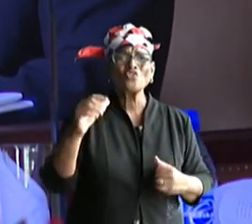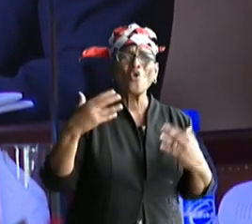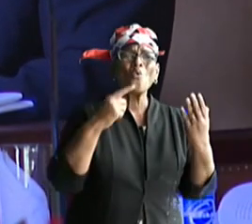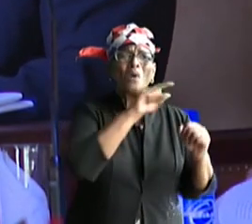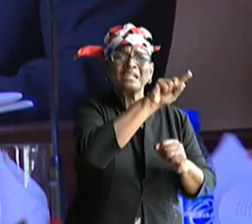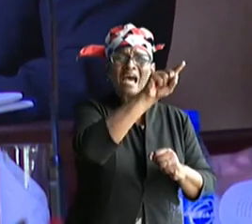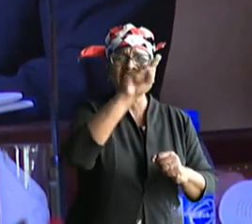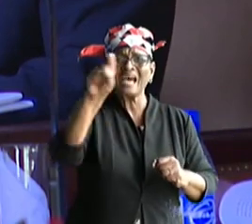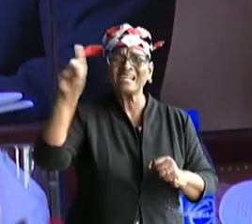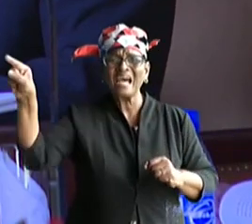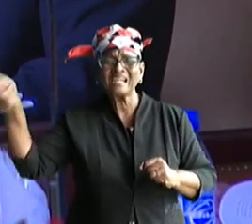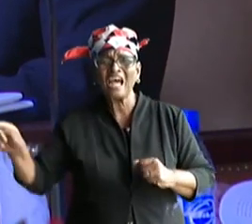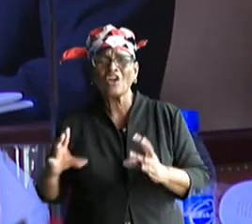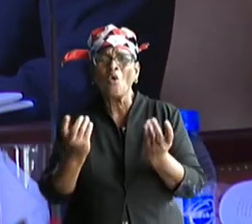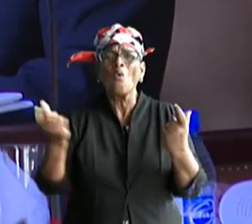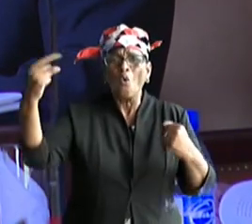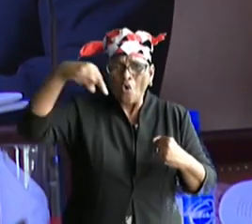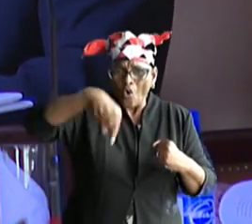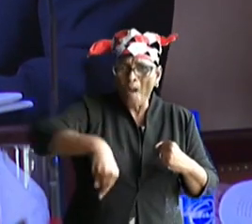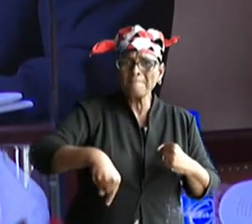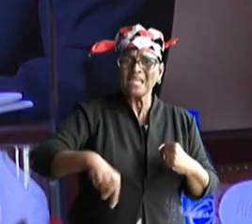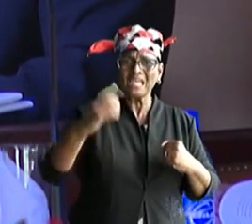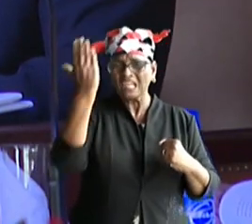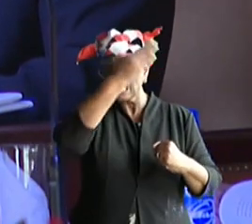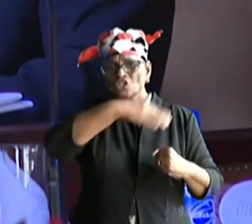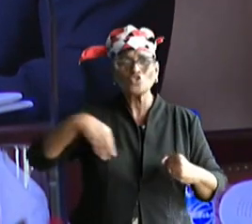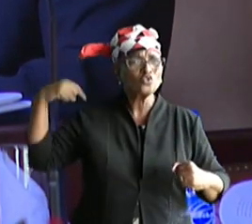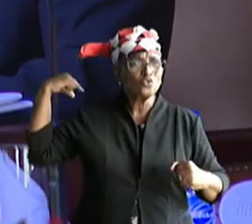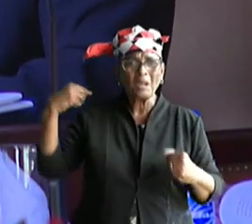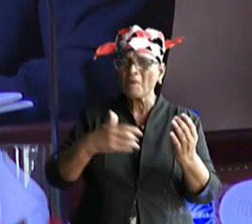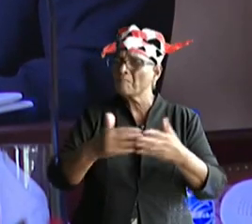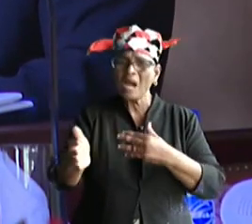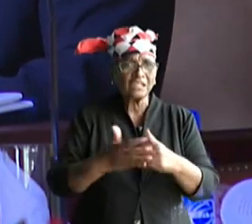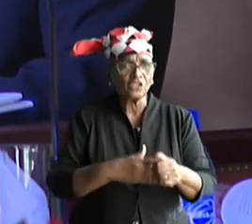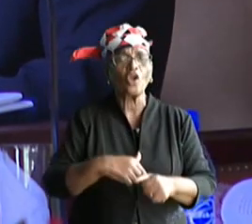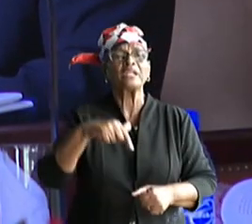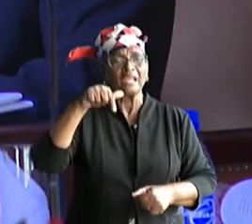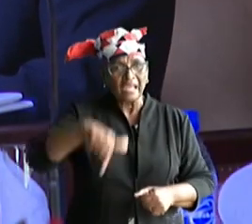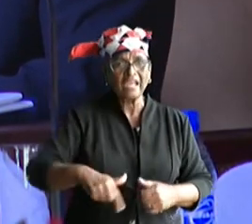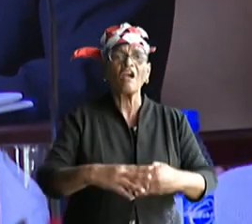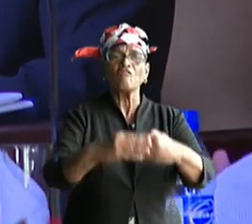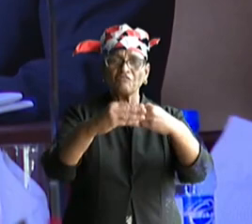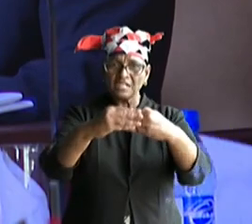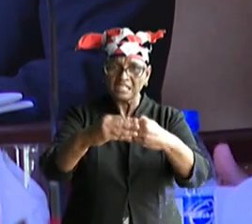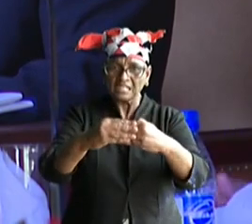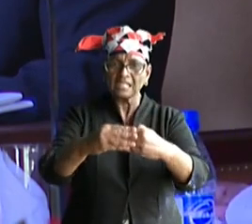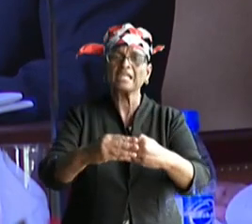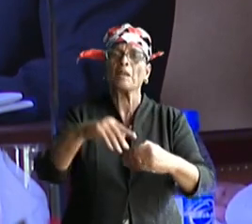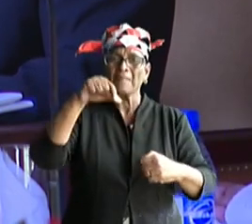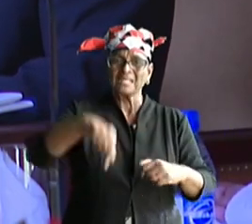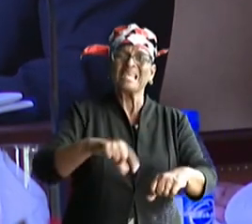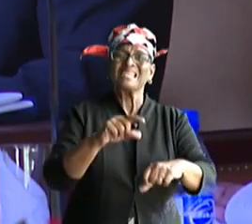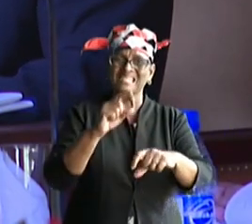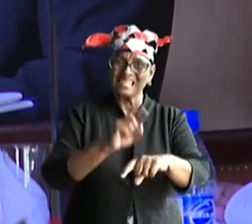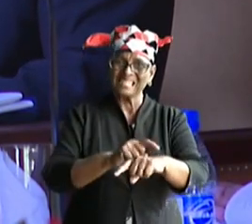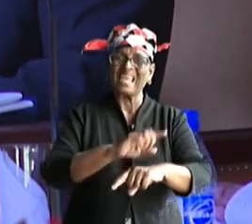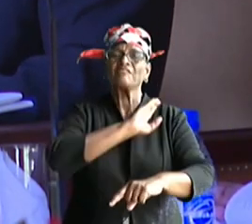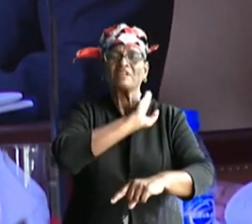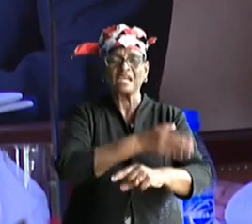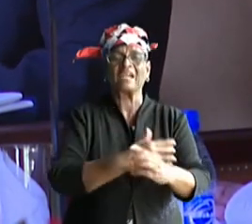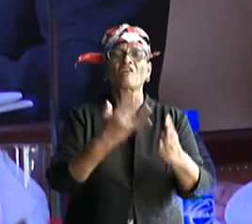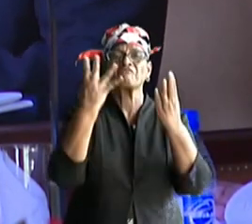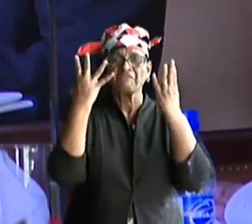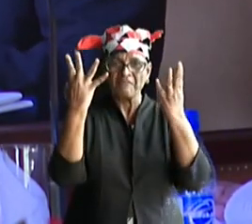fa udoroja, futan mi e fersteriu nanga alibi marki fu fotenti nanga feifiari fu we